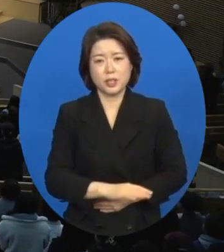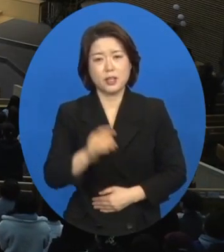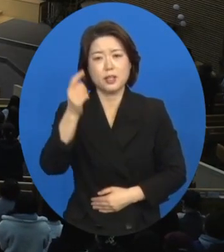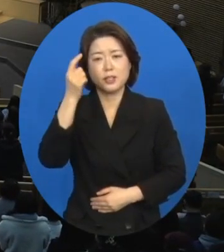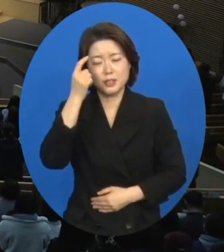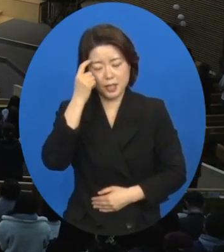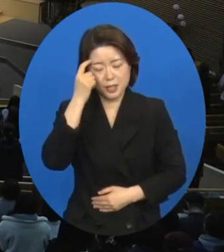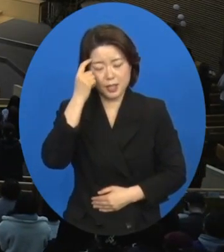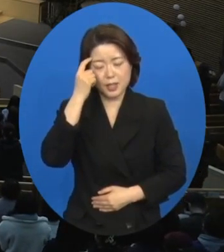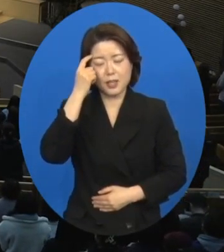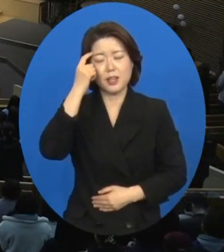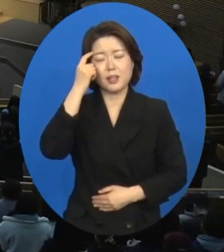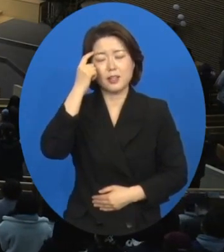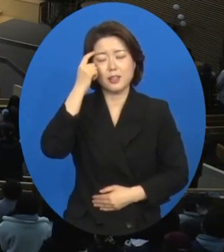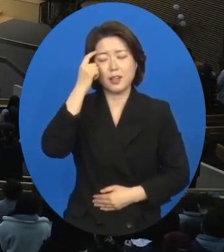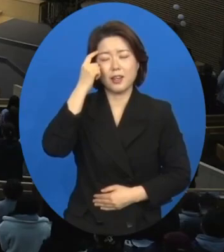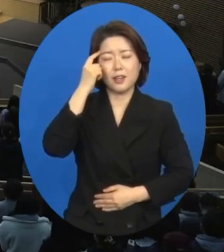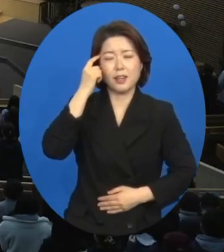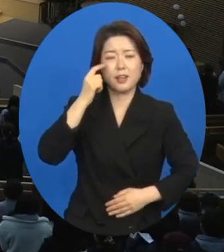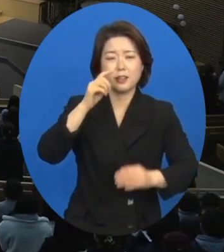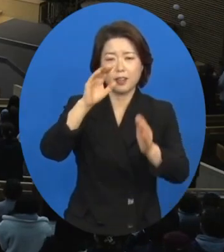우리가